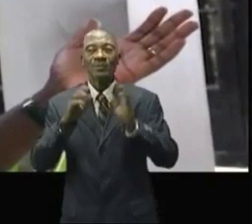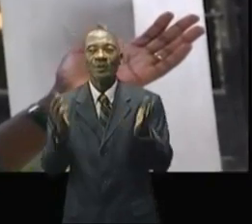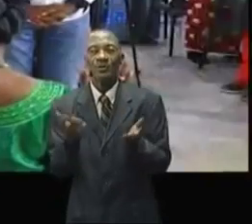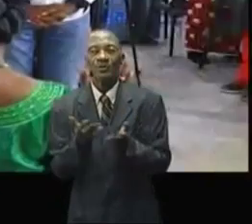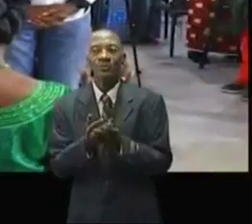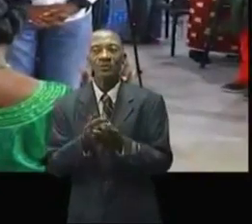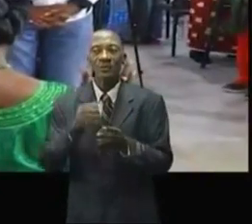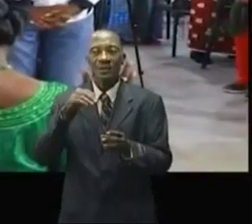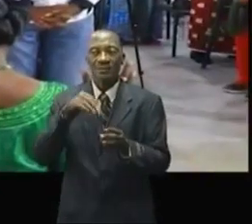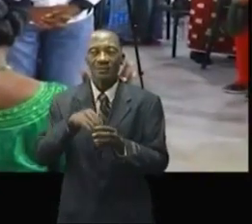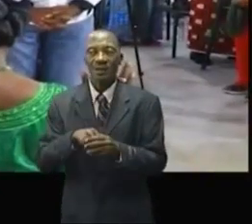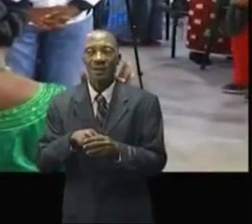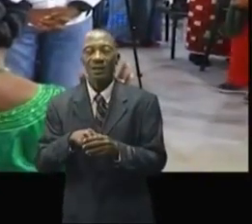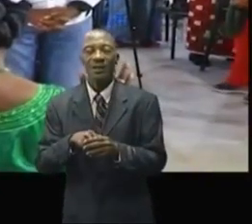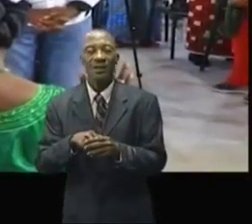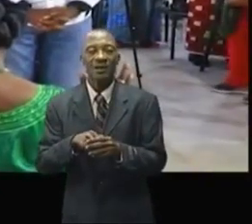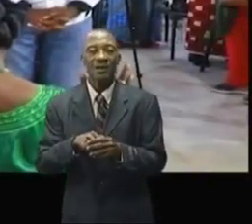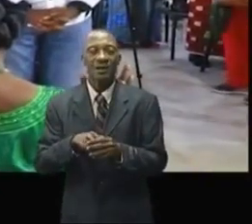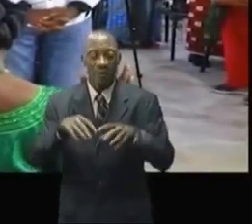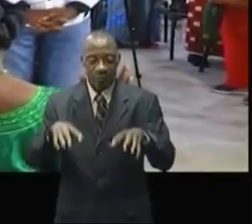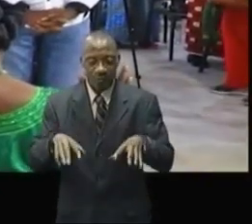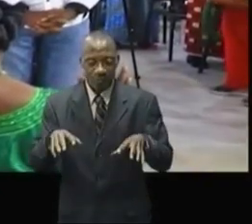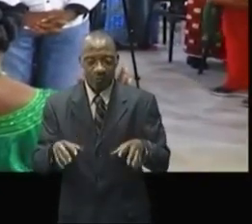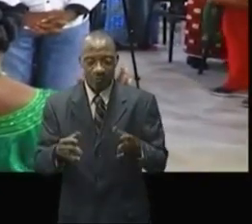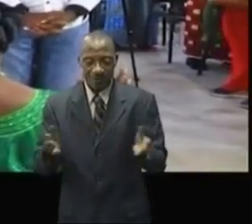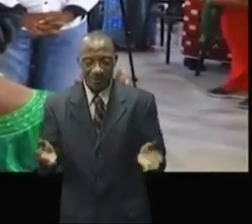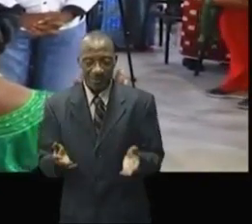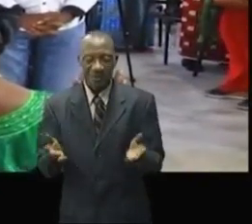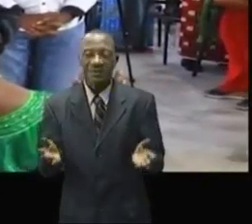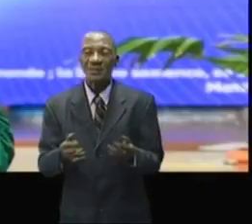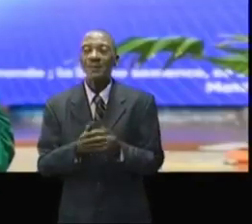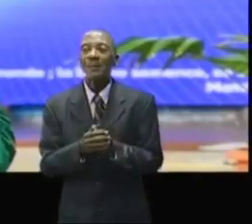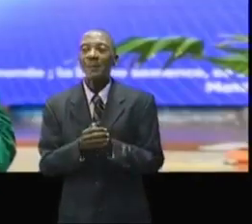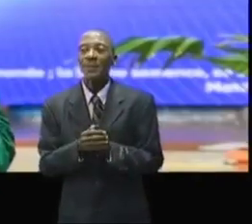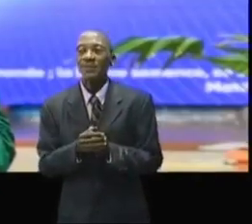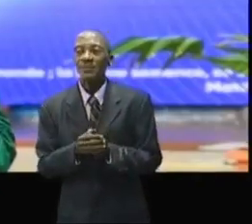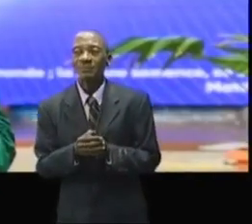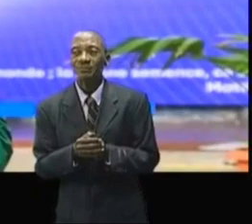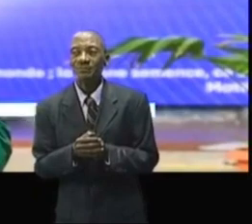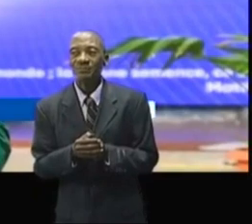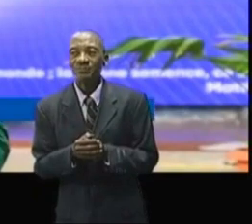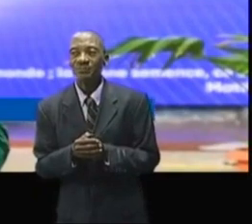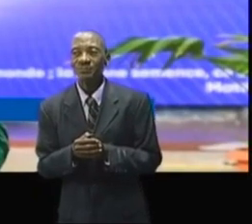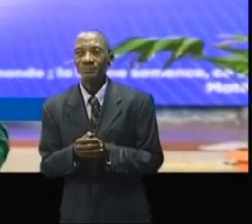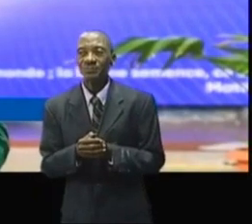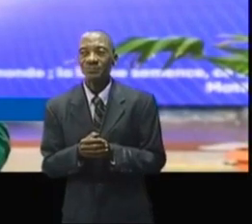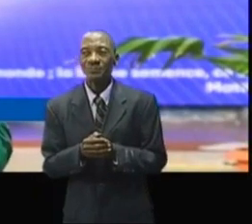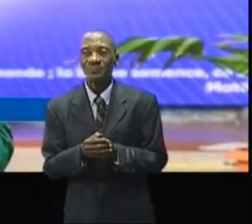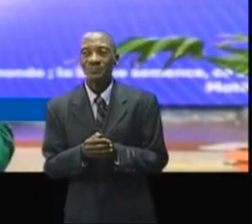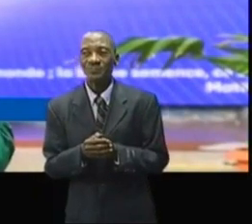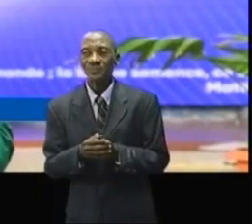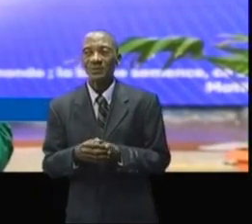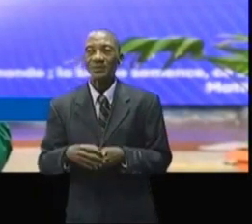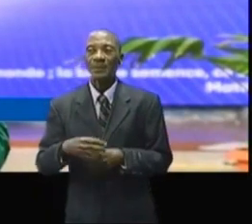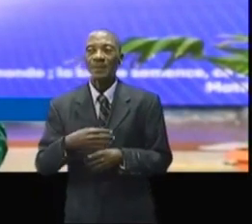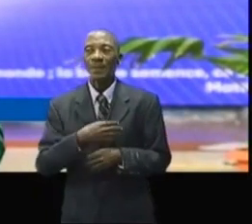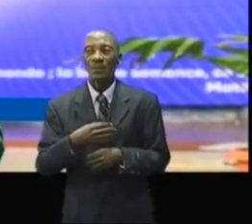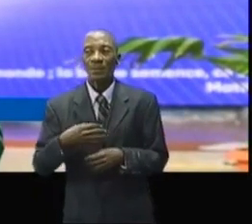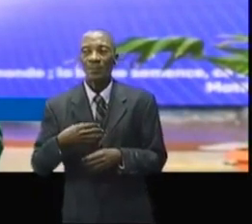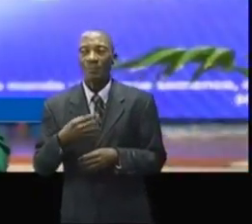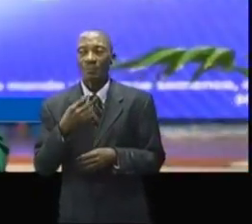demandant la main de l'Éternel pour assurer leur victoire contre l'ennemi. Seigneur, pour que le puissant élevé le trône de